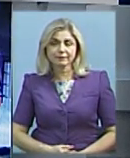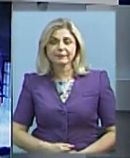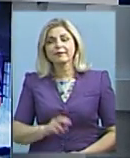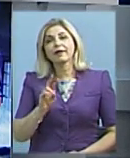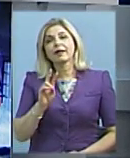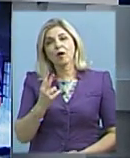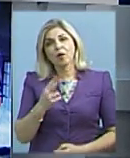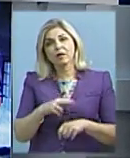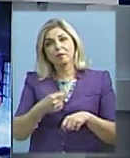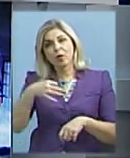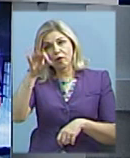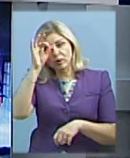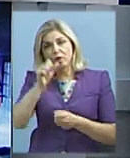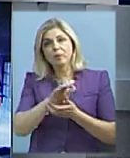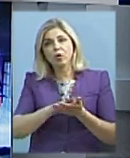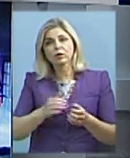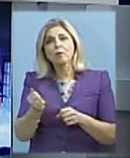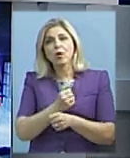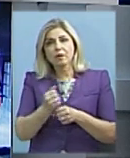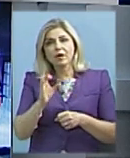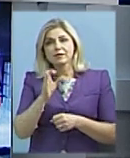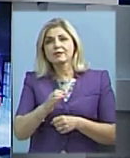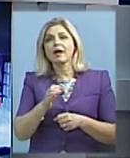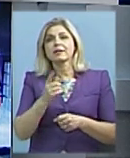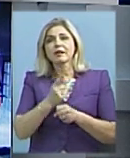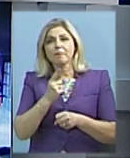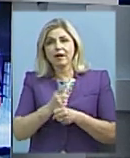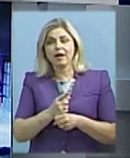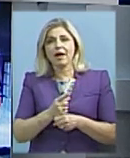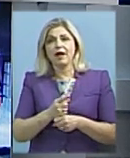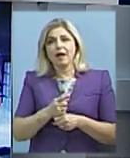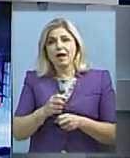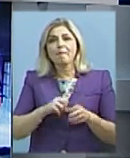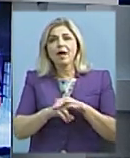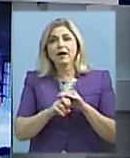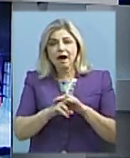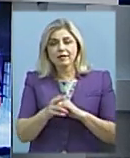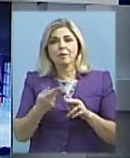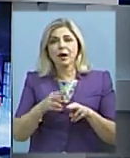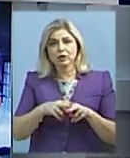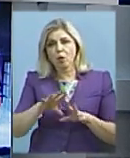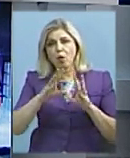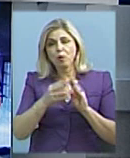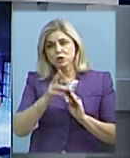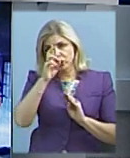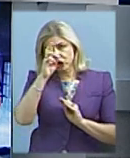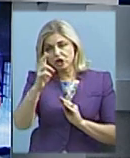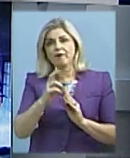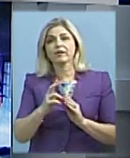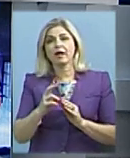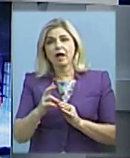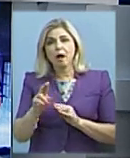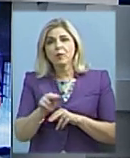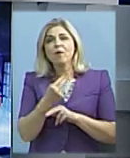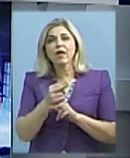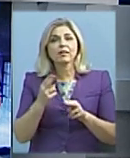Миколаївські правоохоронці продовжують боротьбу з нелегальними мігрантами в рамках загальнодержавної профілактичної операції «Мігрант».